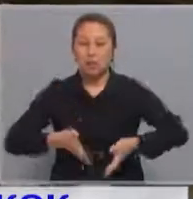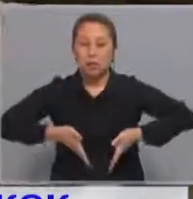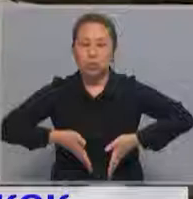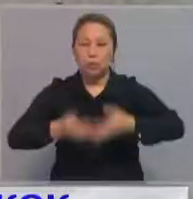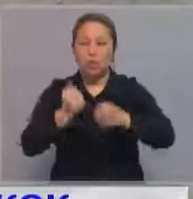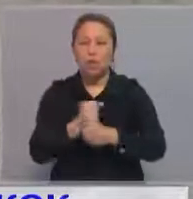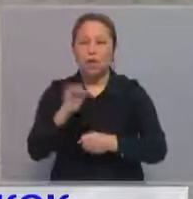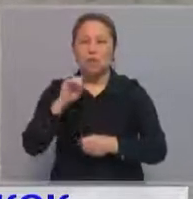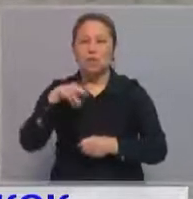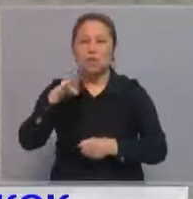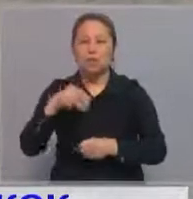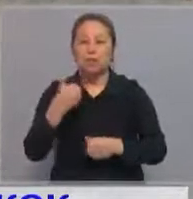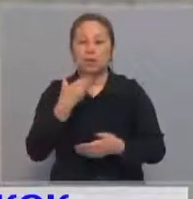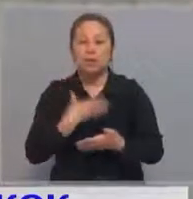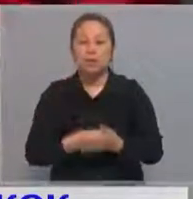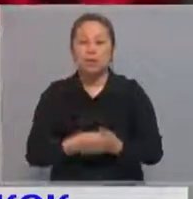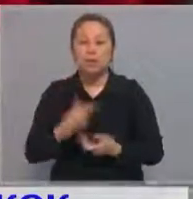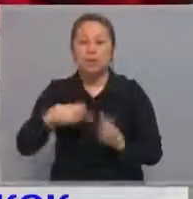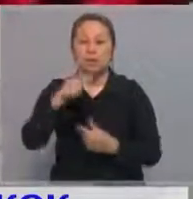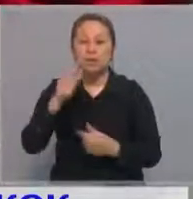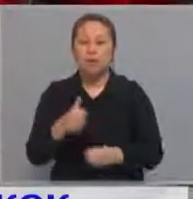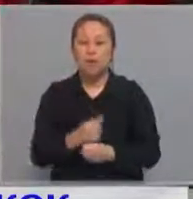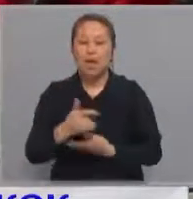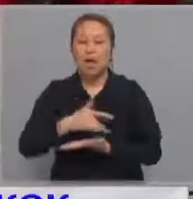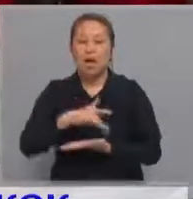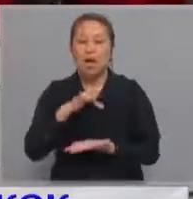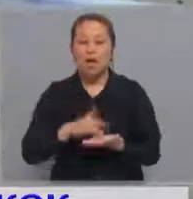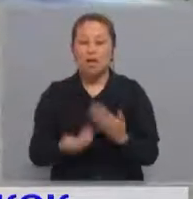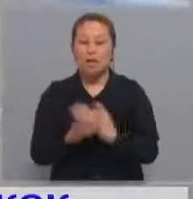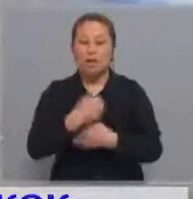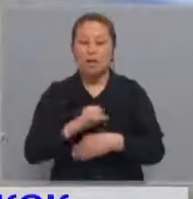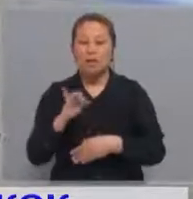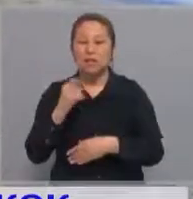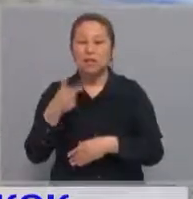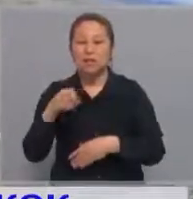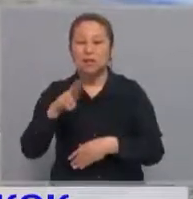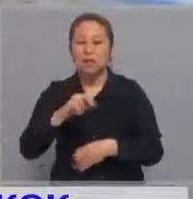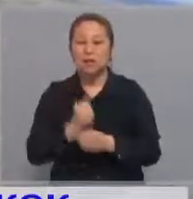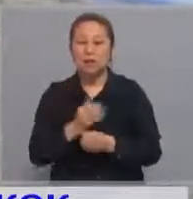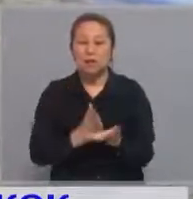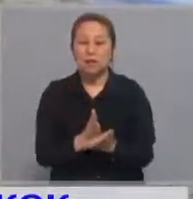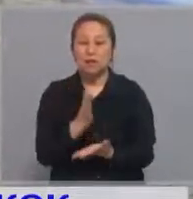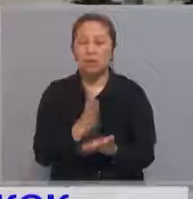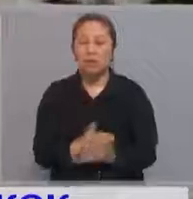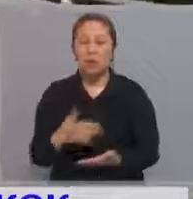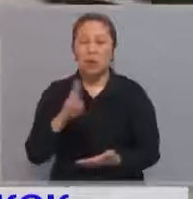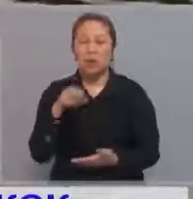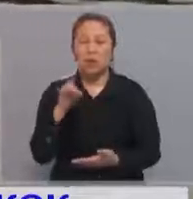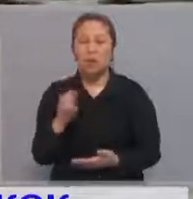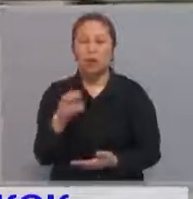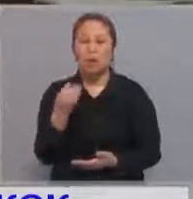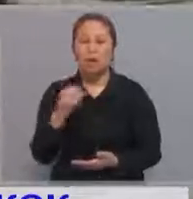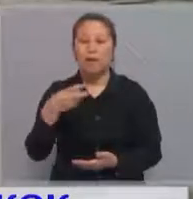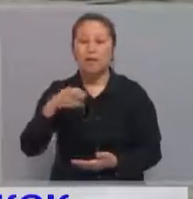аумағында жеке инвесторлар есебінен қала тұрғындары мен қонақтарына арнап иппотерапия қызметі ұсынылуда. Сондай-ақ бұл жерде көкпар, бәйге,